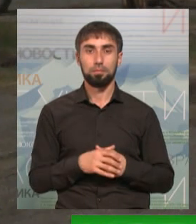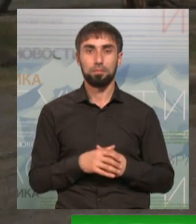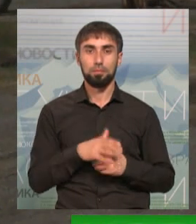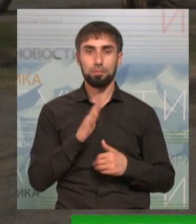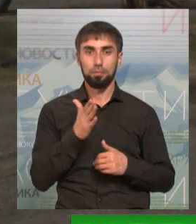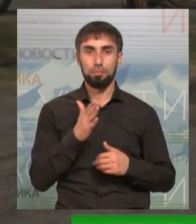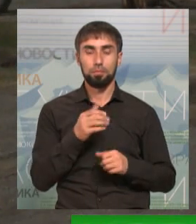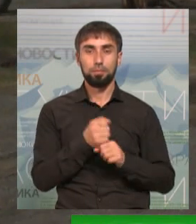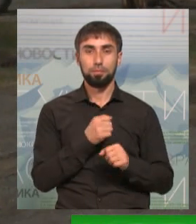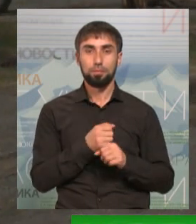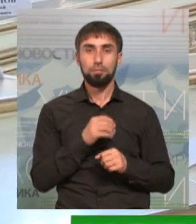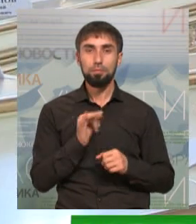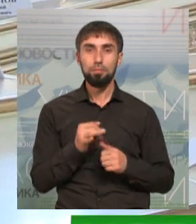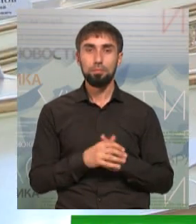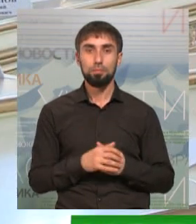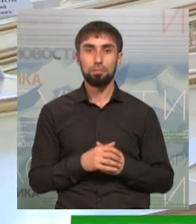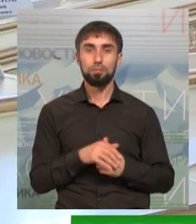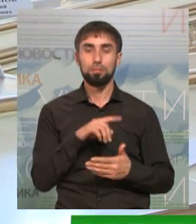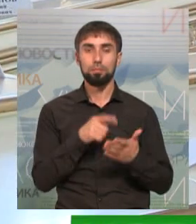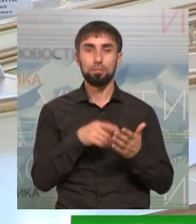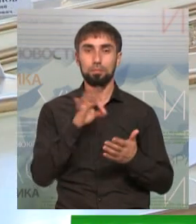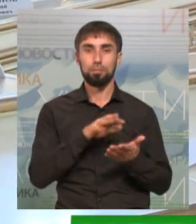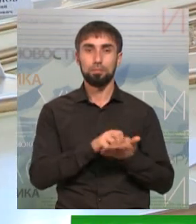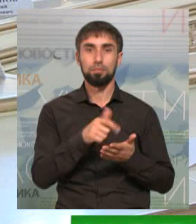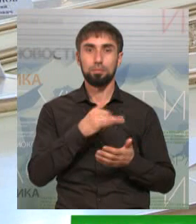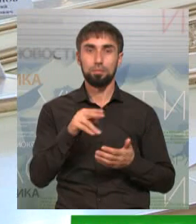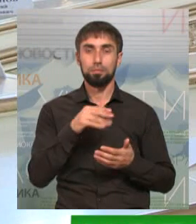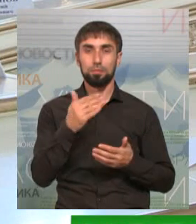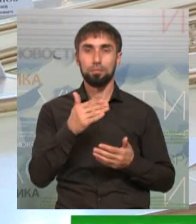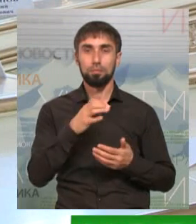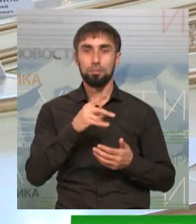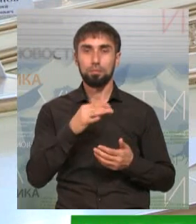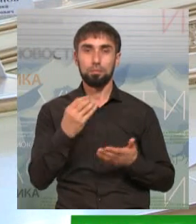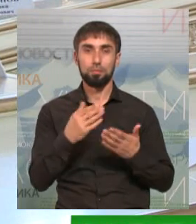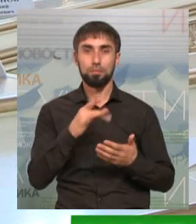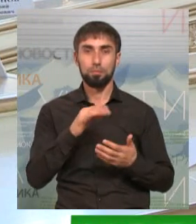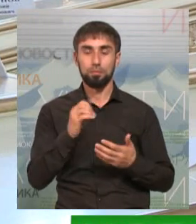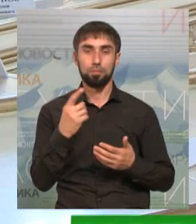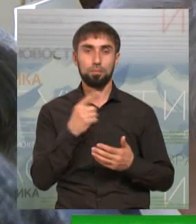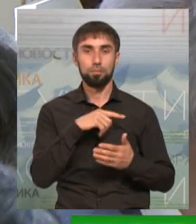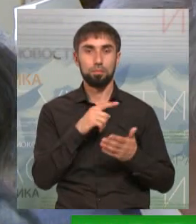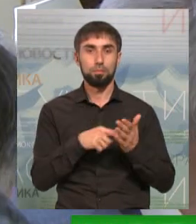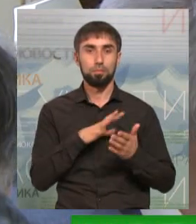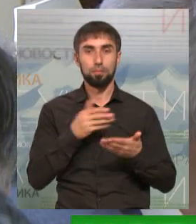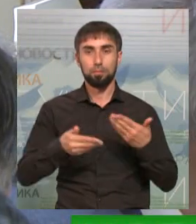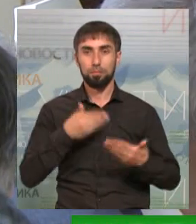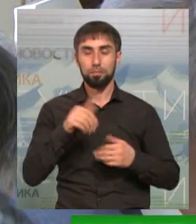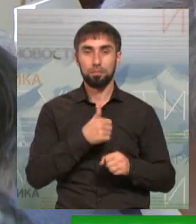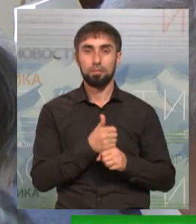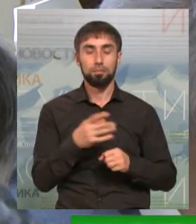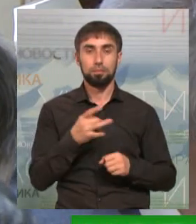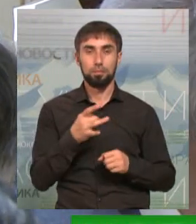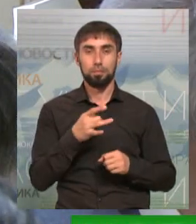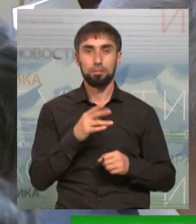Будем обрабатывать, работать. Вопрос ликвидации ГУПов путем слияния или дробления впервые поднял глава Ингушетии Махмуд Али